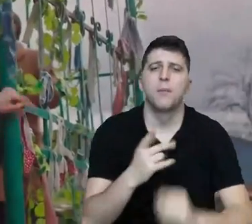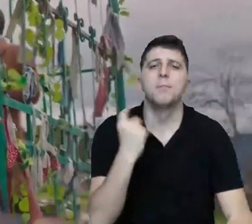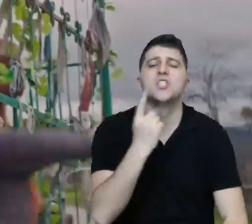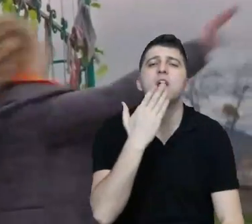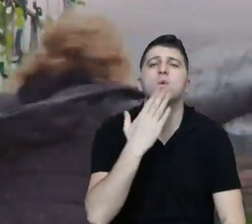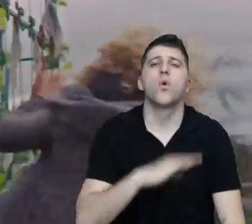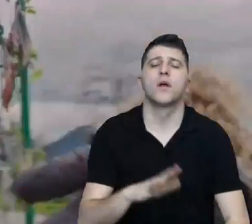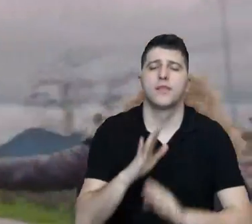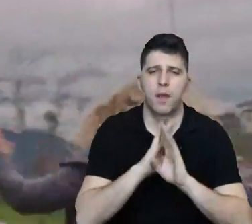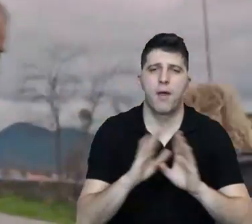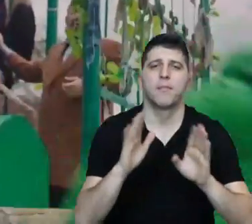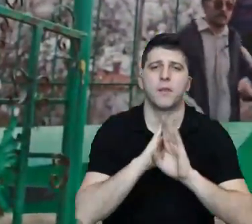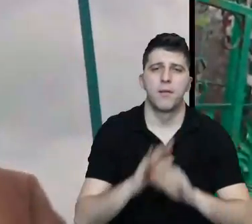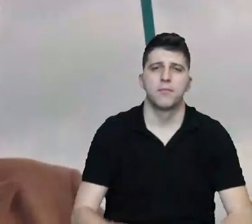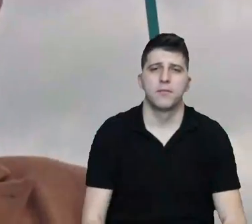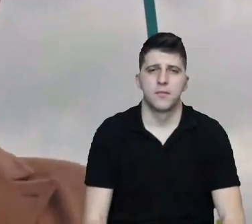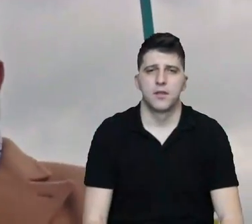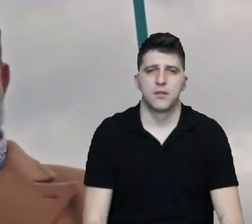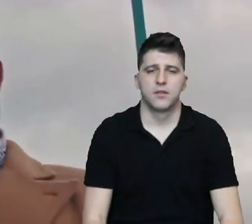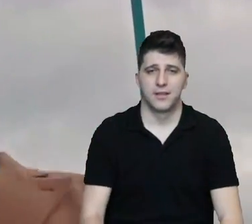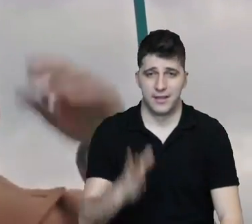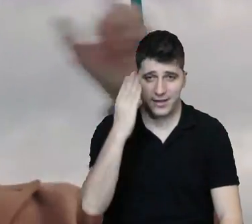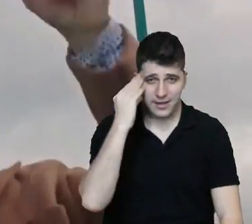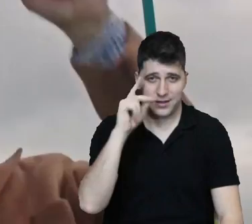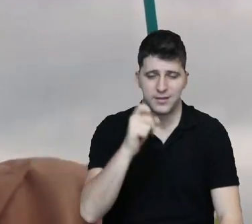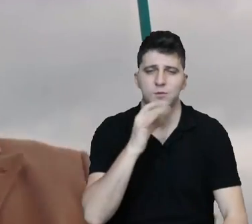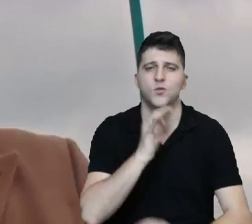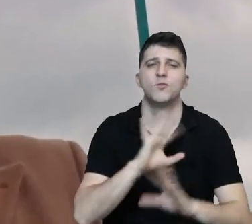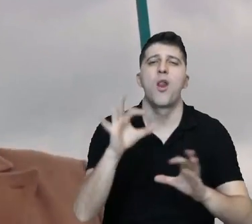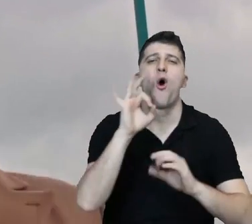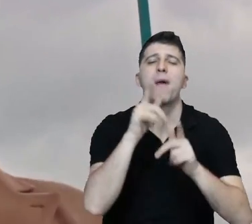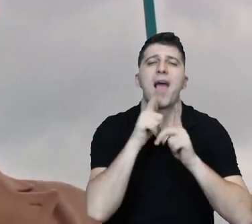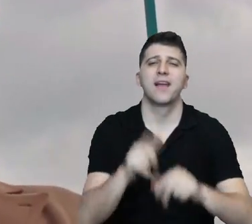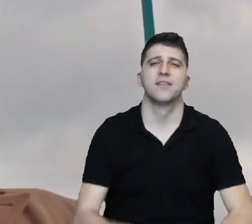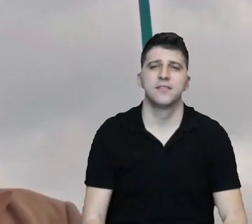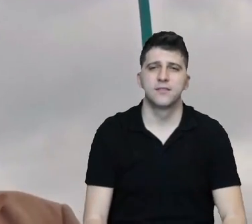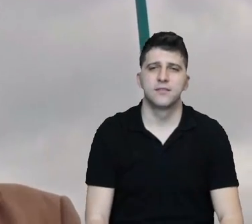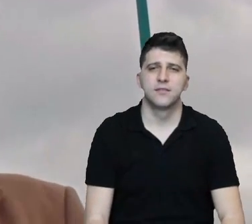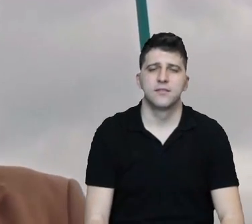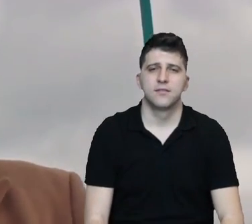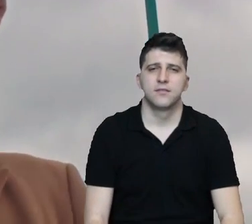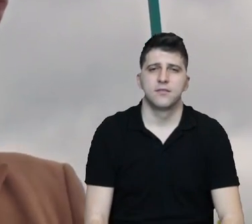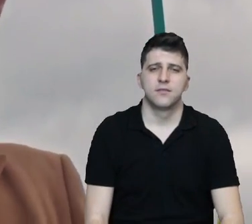yok attılar. Mu? Tamam lan, tamam. Çitex. Obarak!